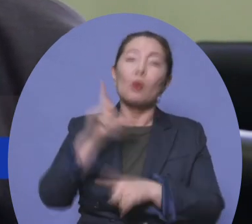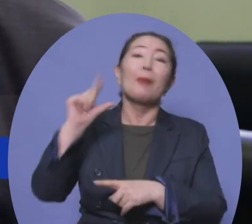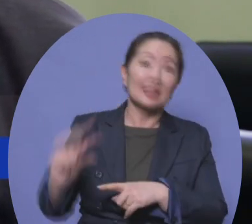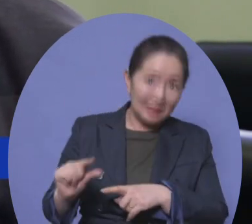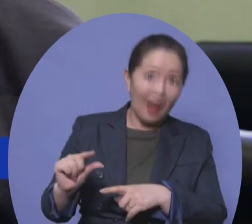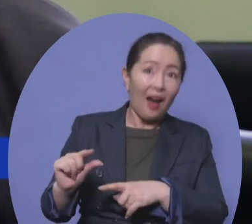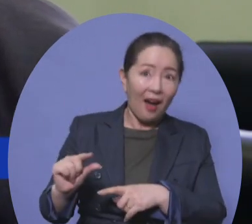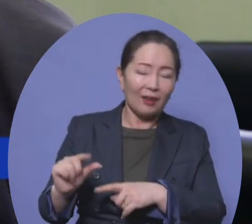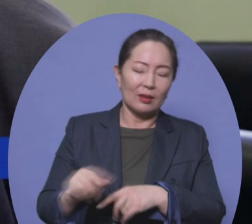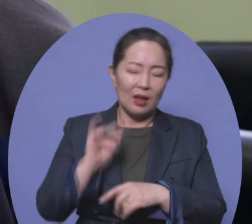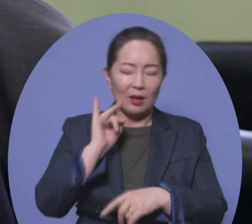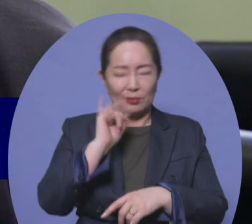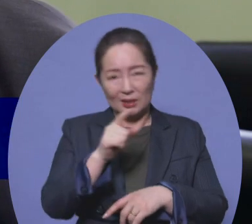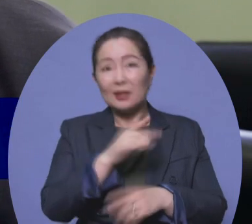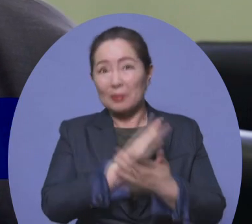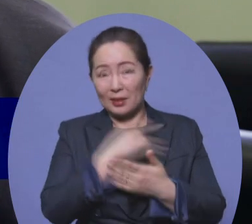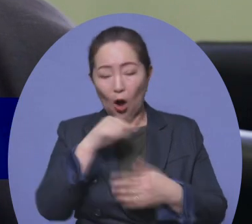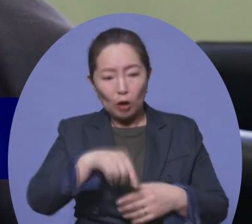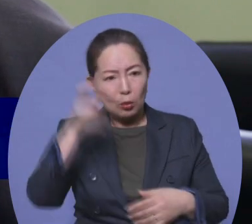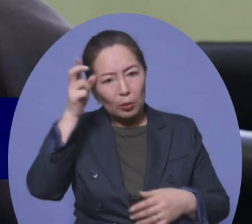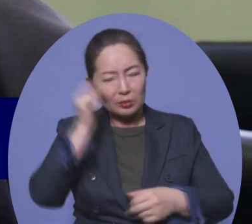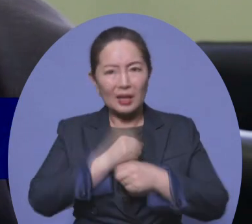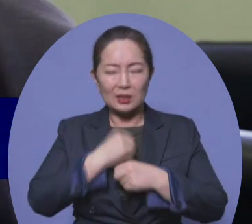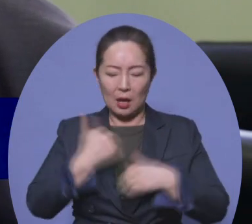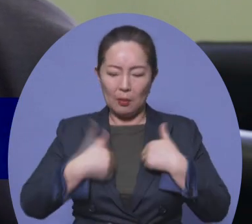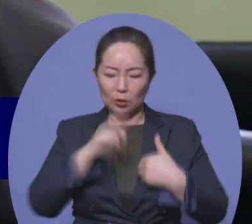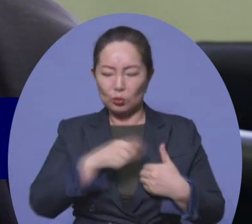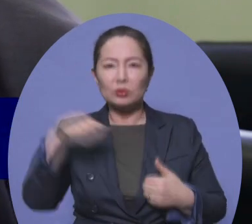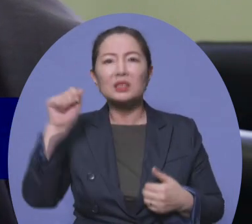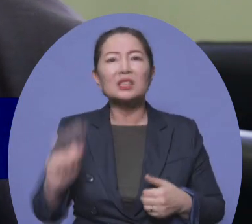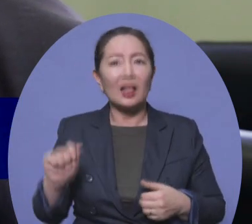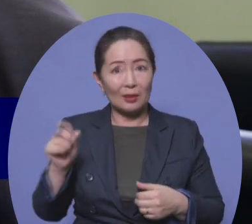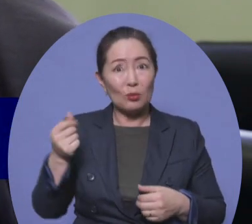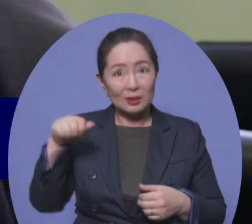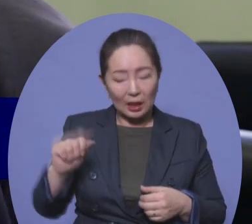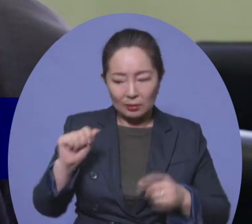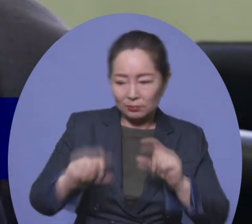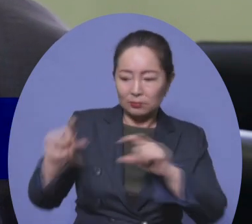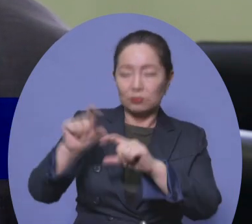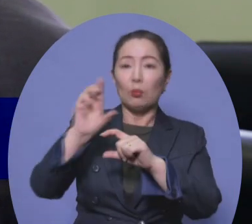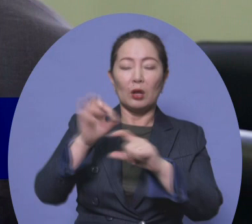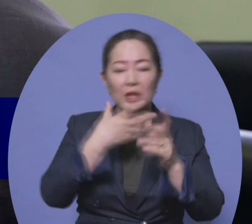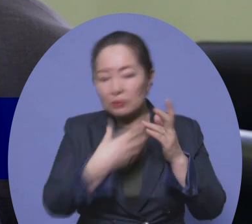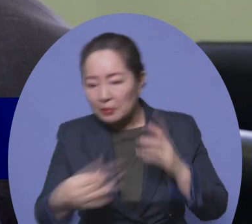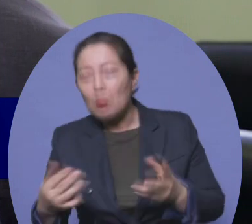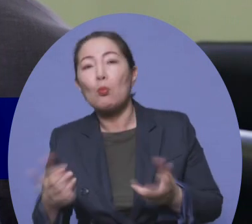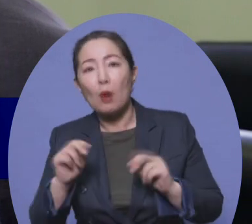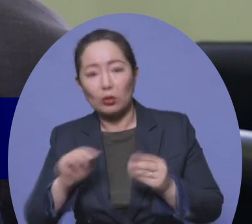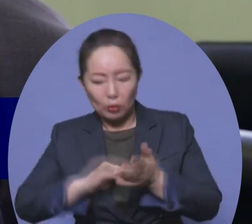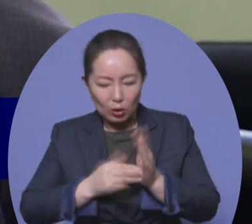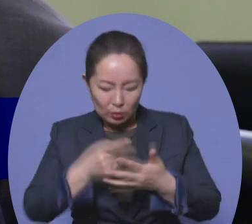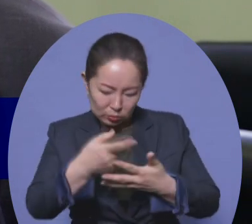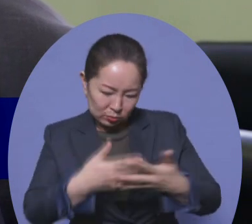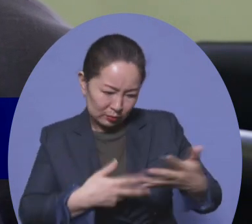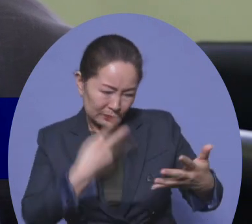тэгдөөр буурна. Хамгийн өндөр эффекттэй агтл одоо боловсролын салбарт ажиллаж байгаа багш ажилтны цалин тийм ингэж өсөх юм бол ингэнэ гэж тооцоолсон.